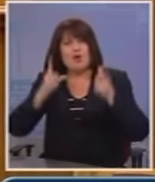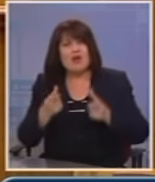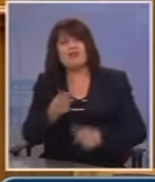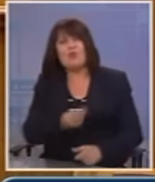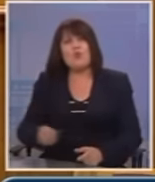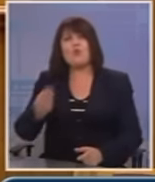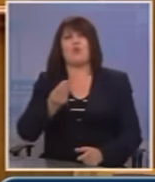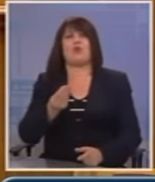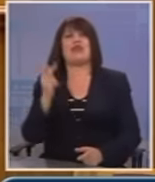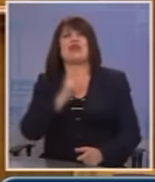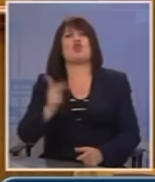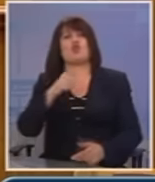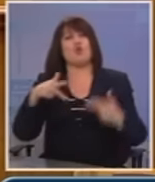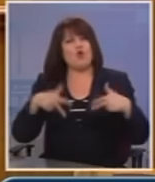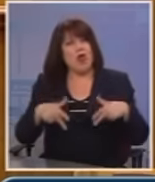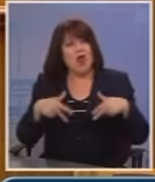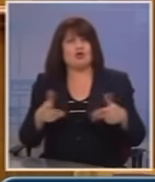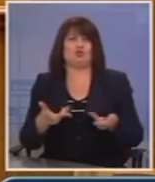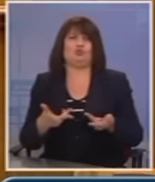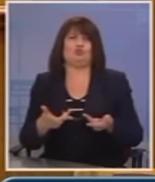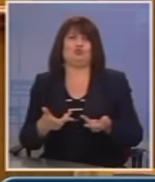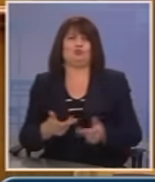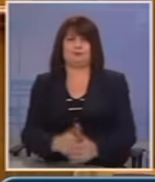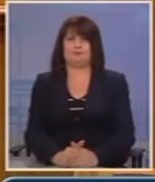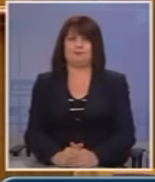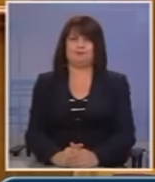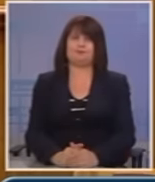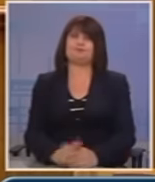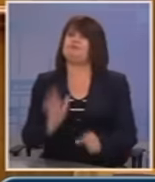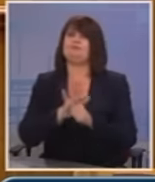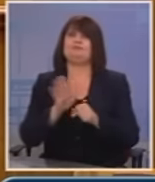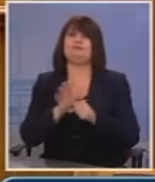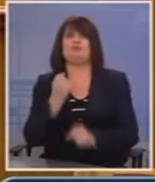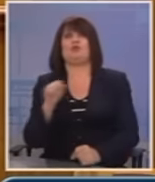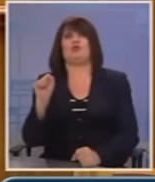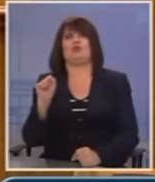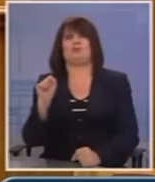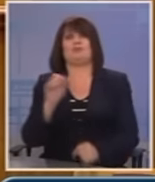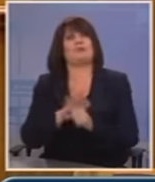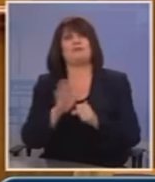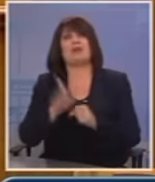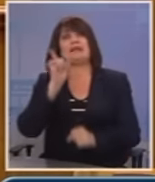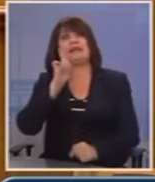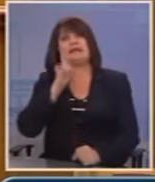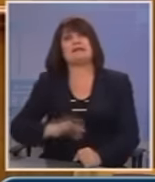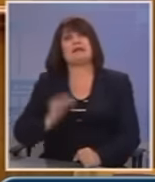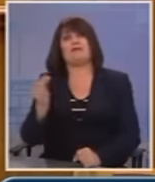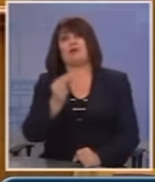με περισσότερο κοινωνικό κράτος. Δεν αρκεί ένα όχι, κυρίες και κύριοι